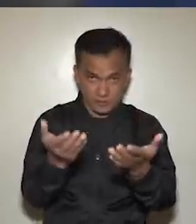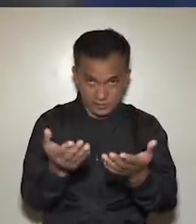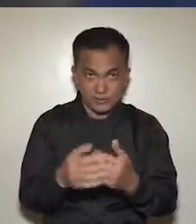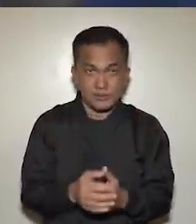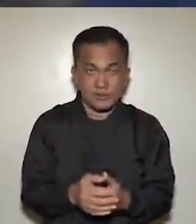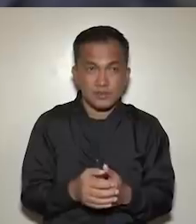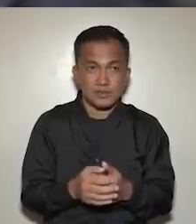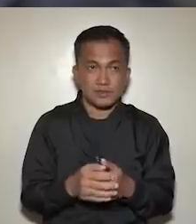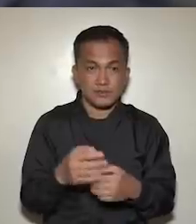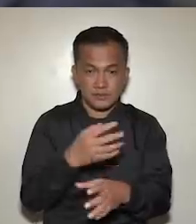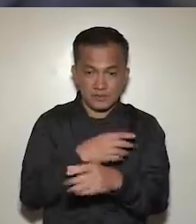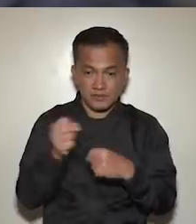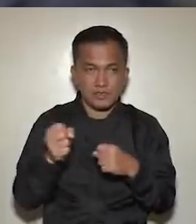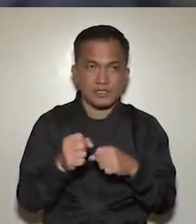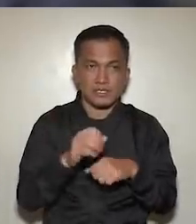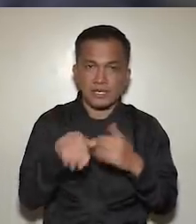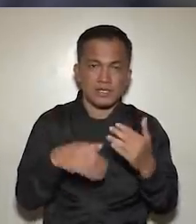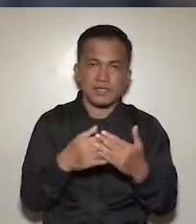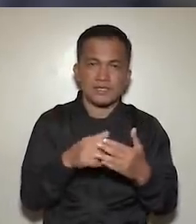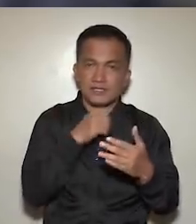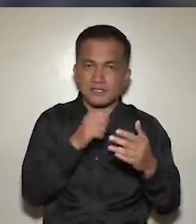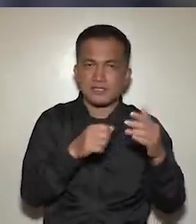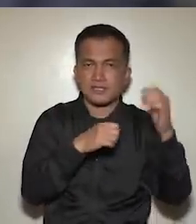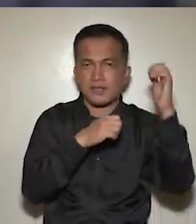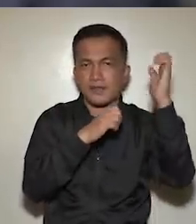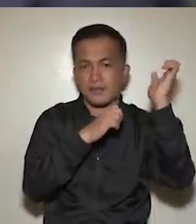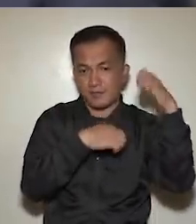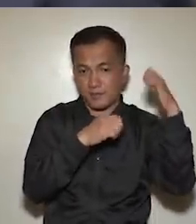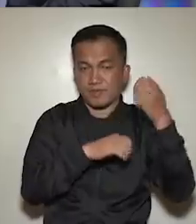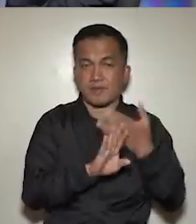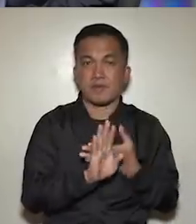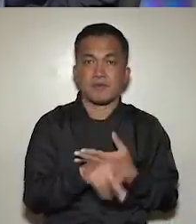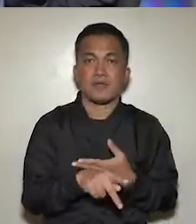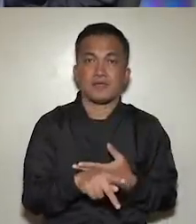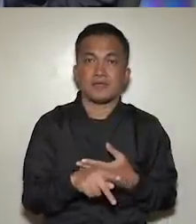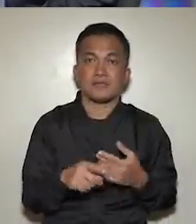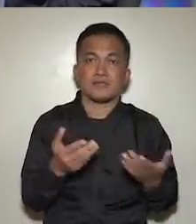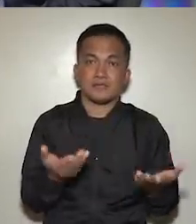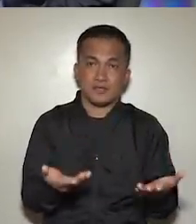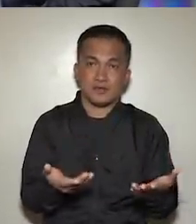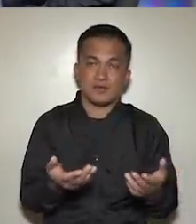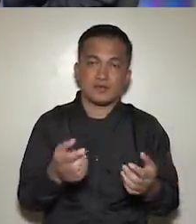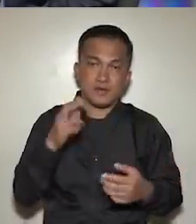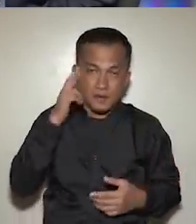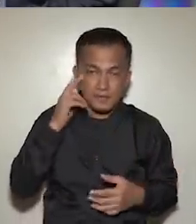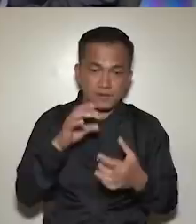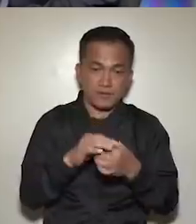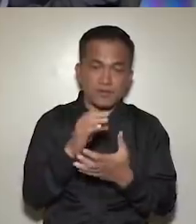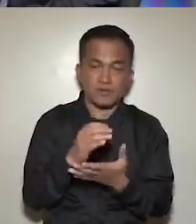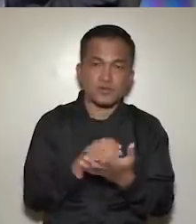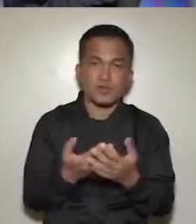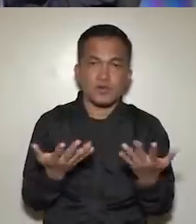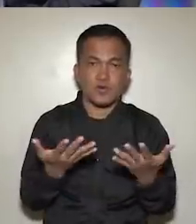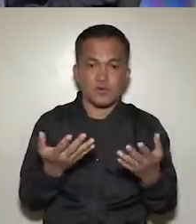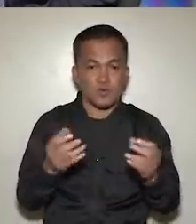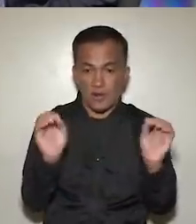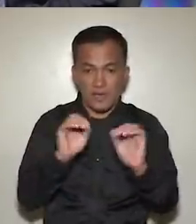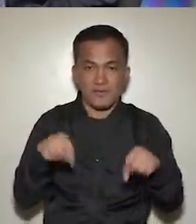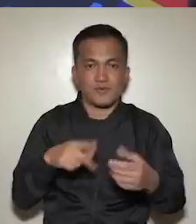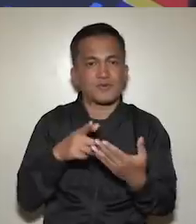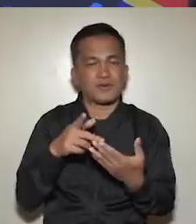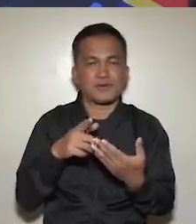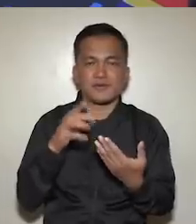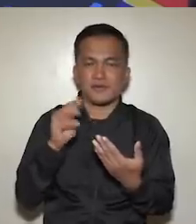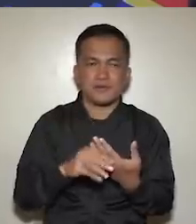iyo, Aristotle. Binawi niya lahat dahil hindi na siya umaasa na bumalik pa. At saka sa iyo, Raffy, of course, kung wala yung programa